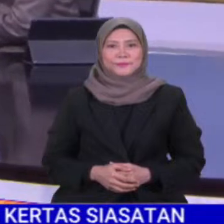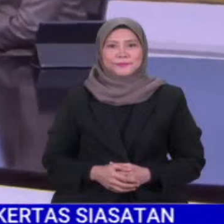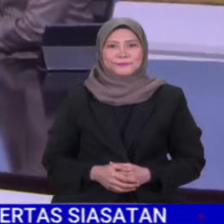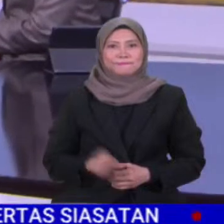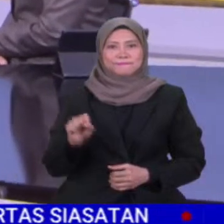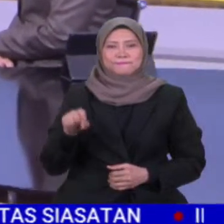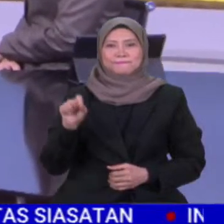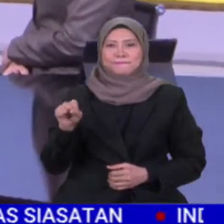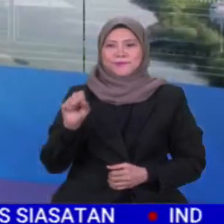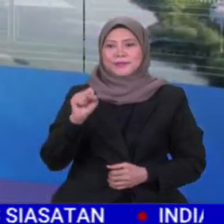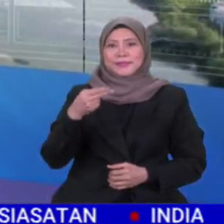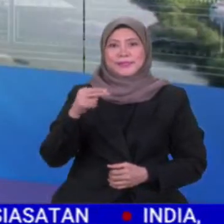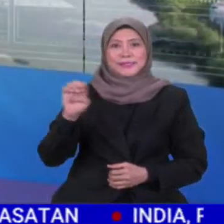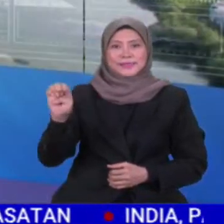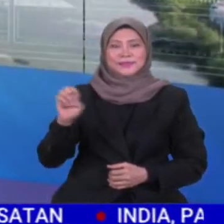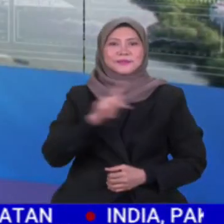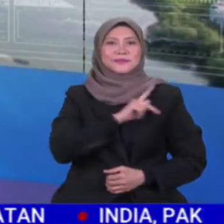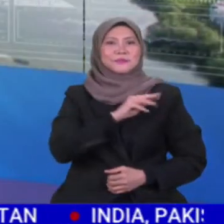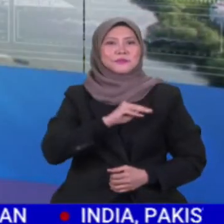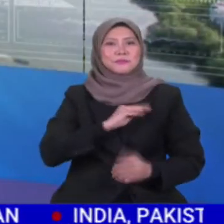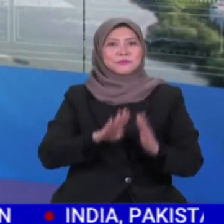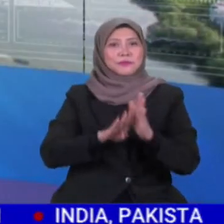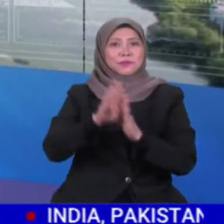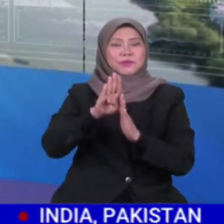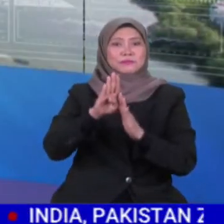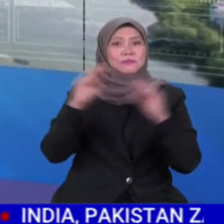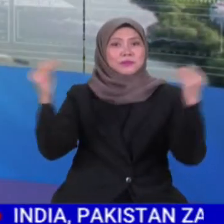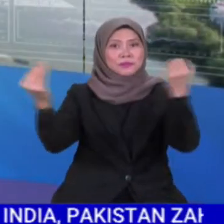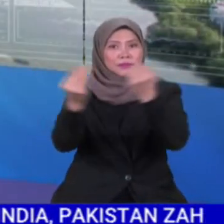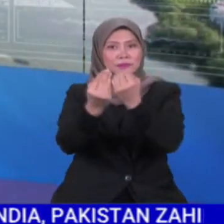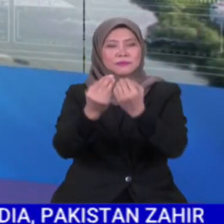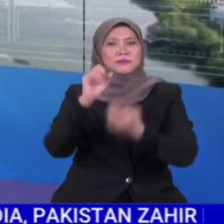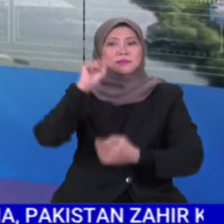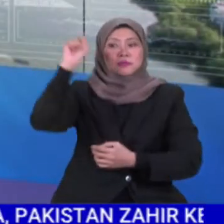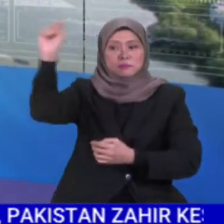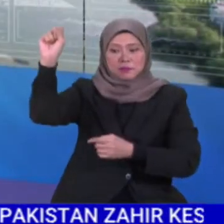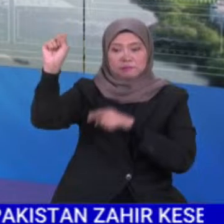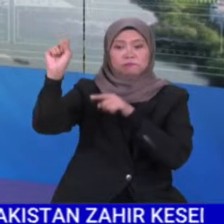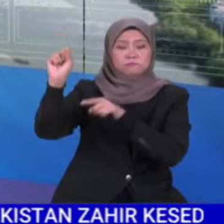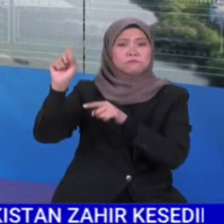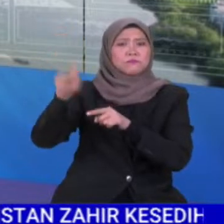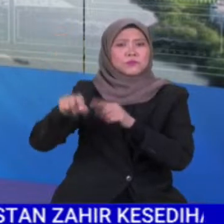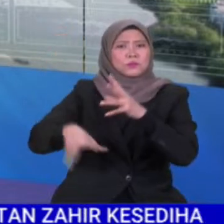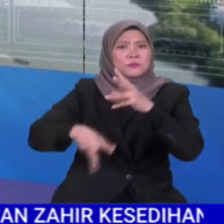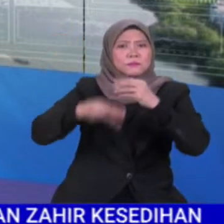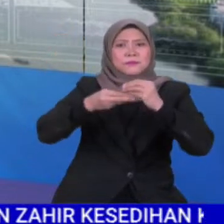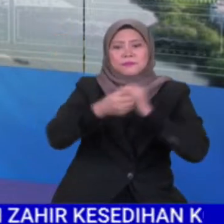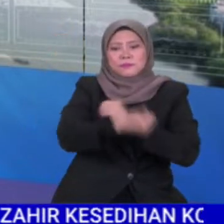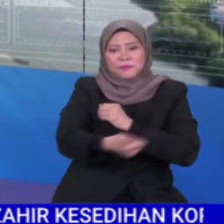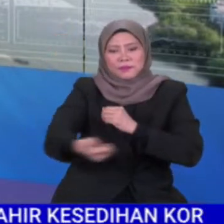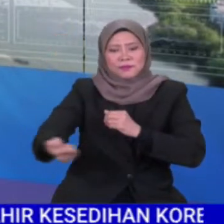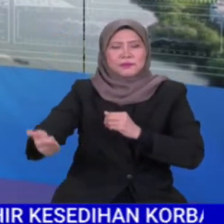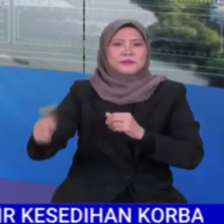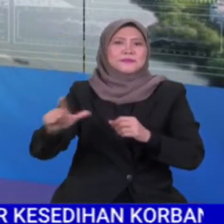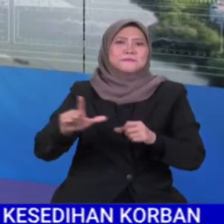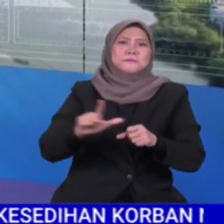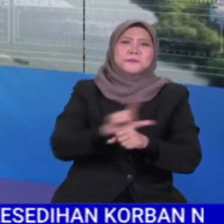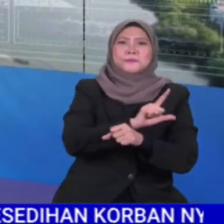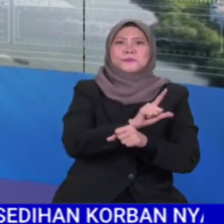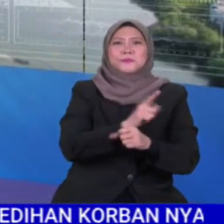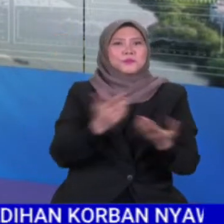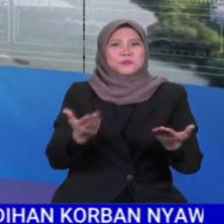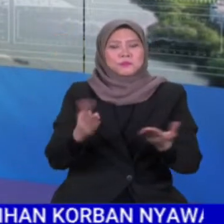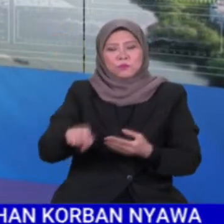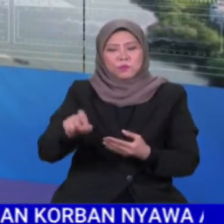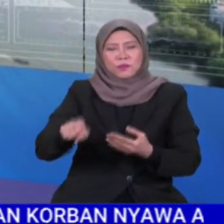Ya, Sahih. Kementerian Pembangunan Masyarakat dan Kesejahteraan Rakyat Sabah memerlukan tambahan peralatan dan kelengkapan